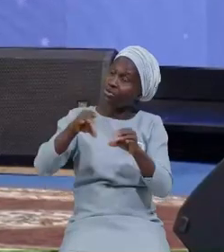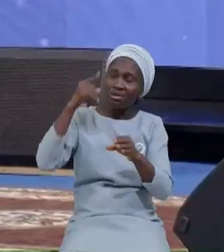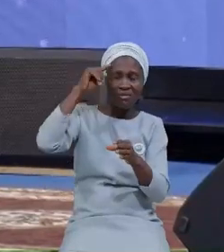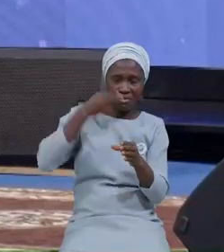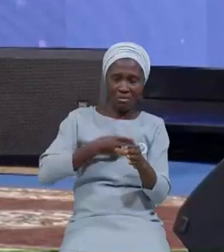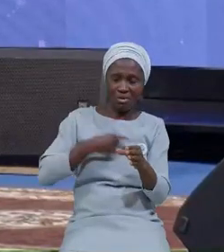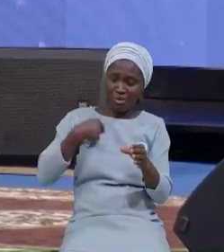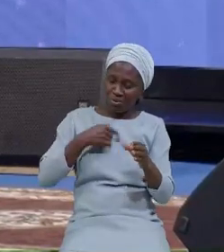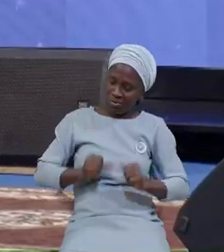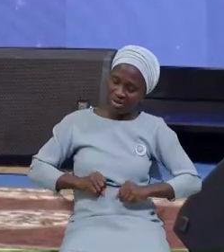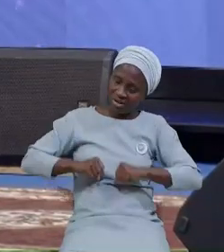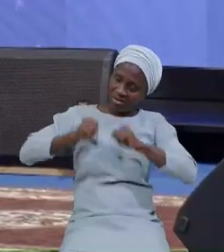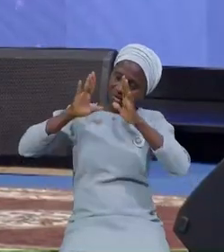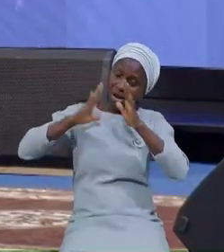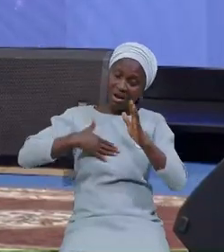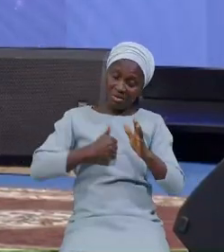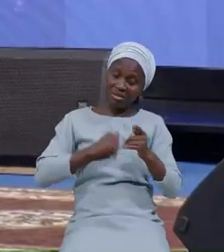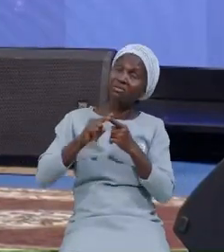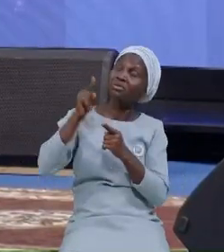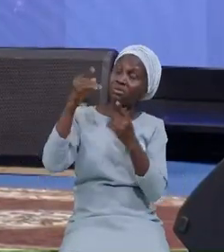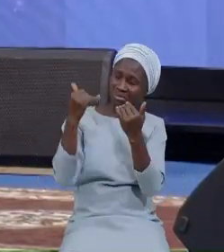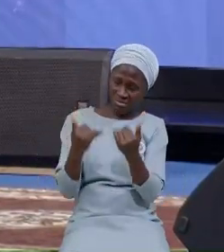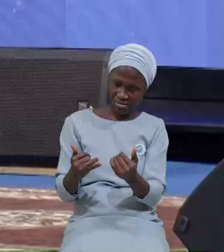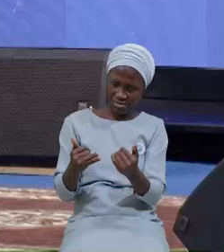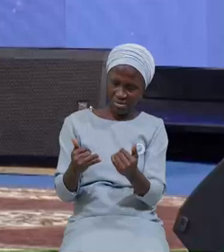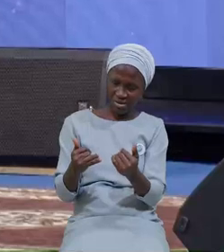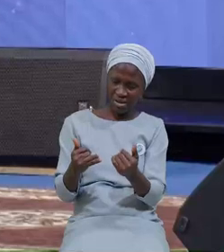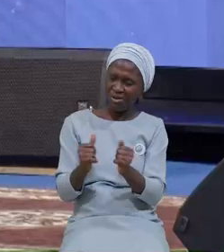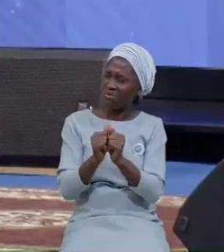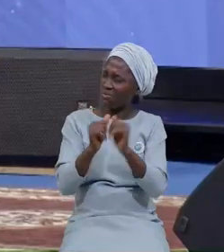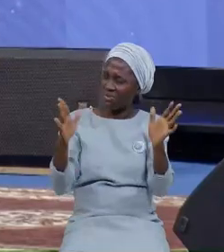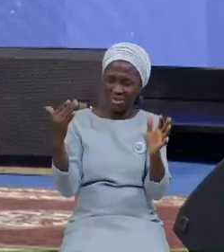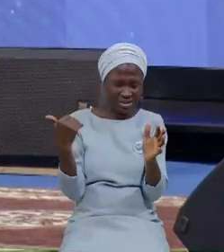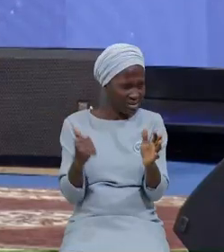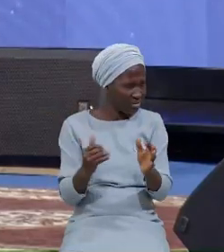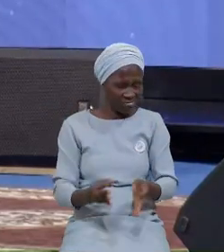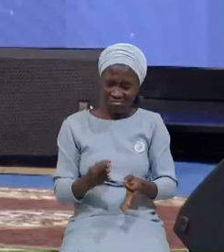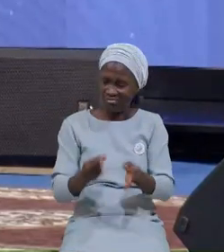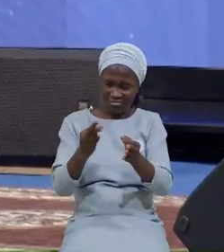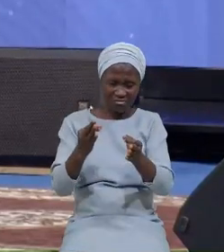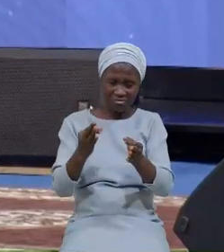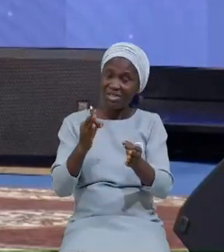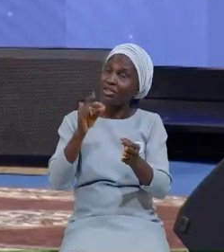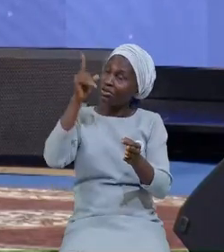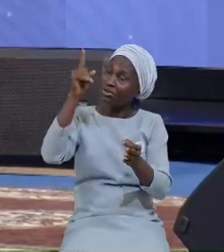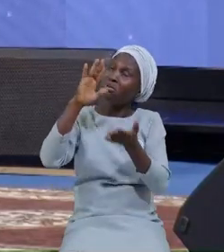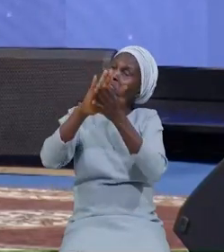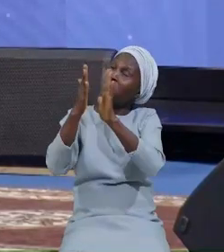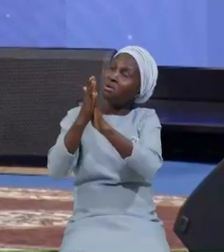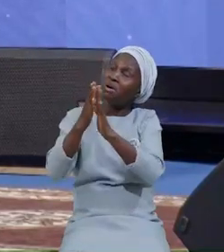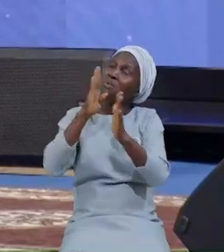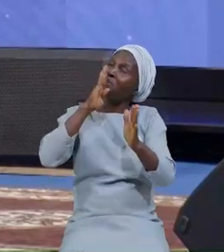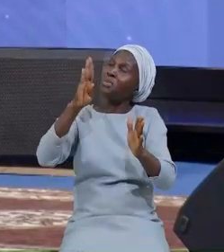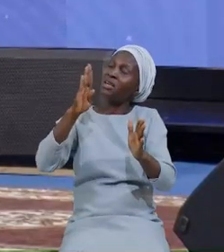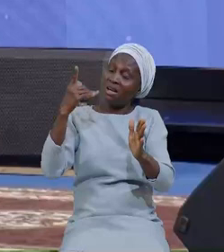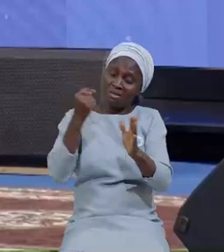fait nous nous donnons à toi sans réserve sois le Seigneur et le